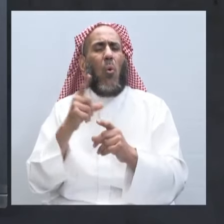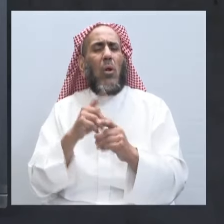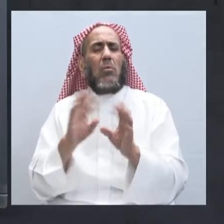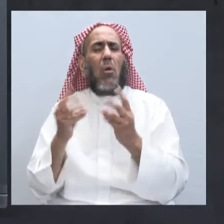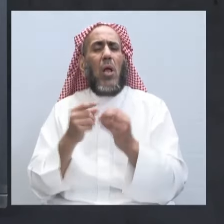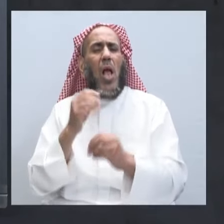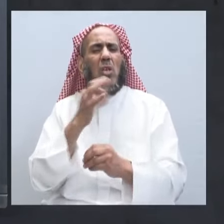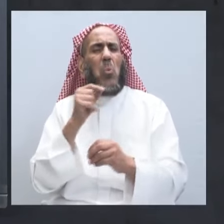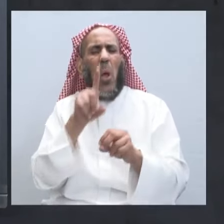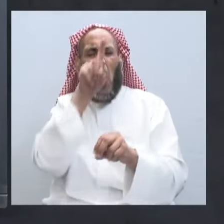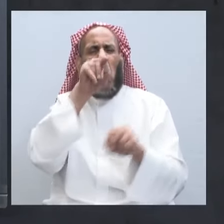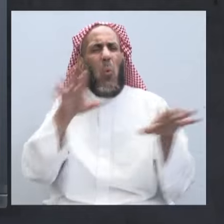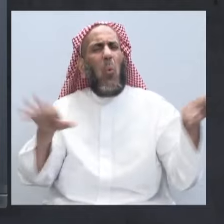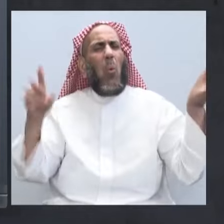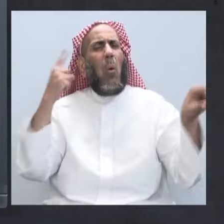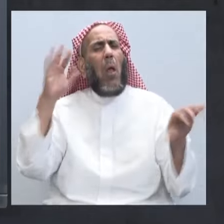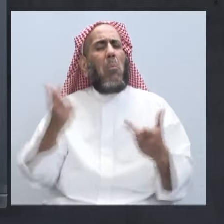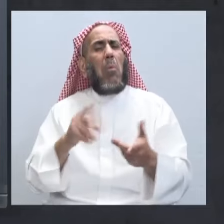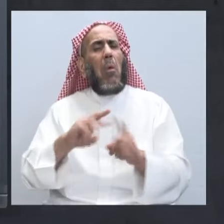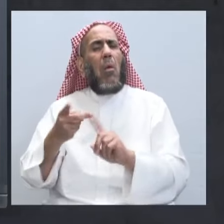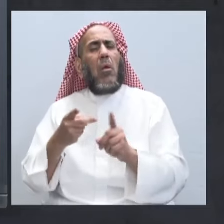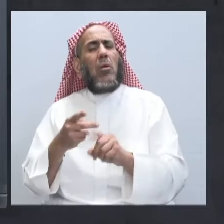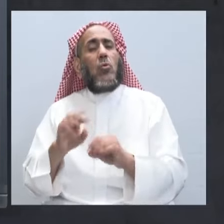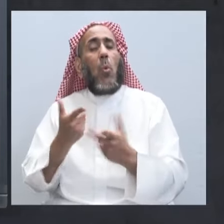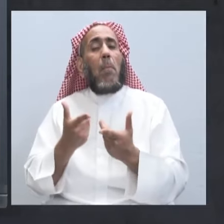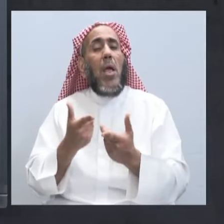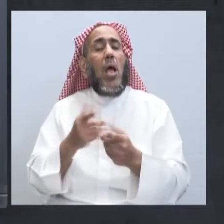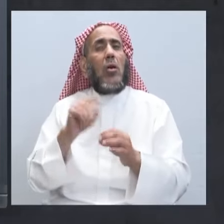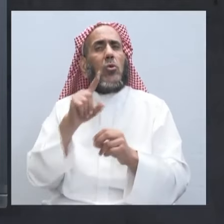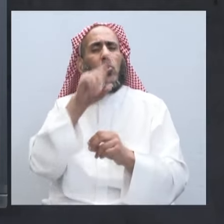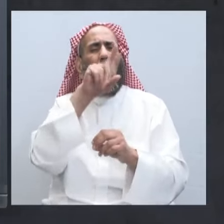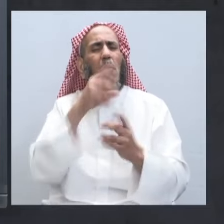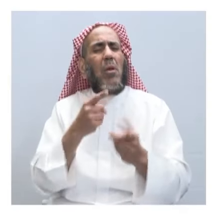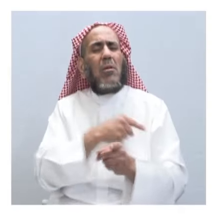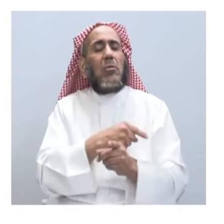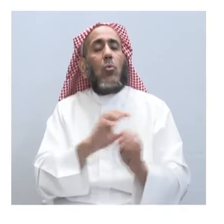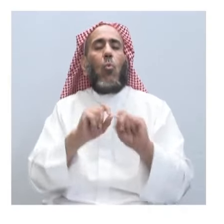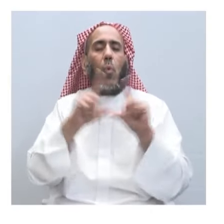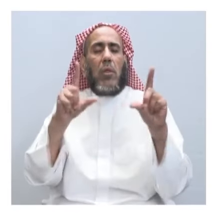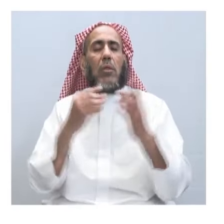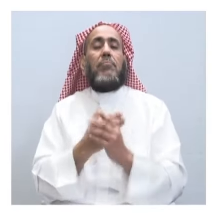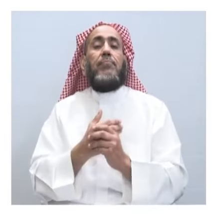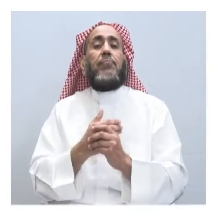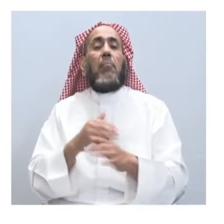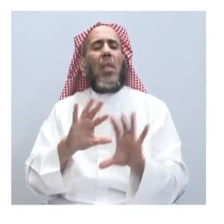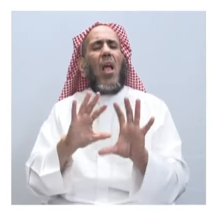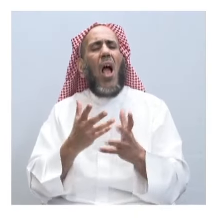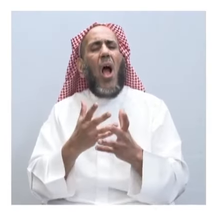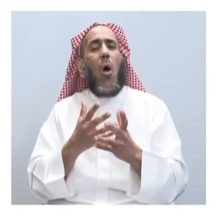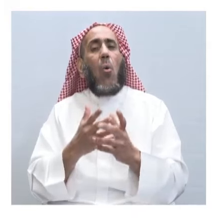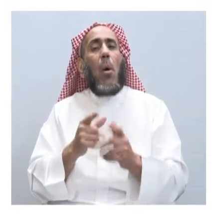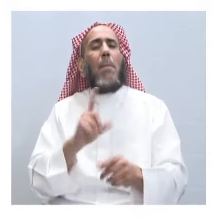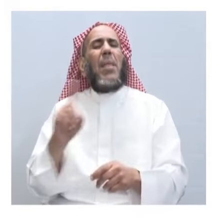تقتصر على صوت الغراب لكنه لماذا سمي وقيد بذلك سنوضحها الان او